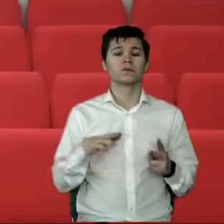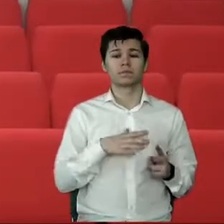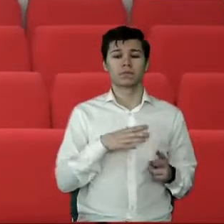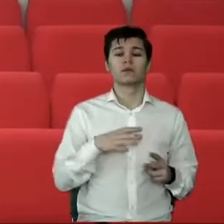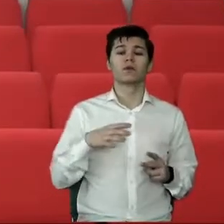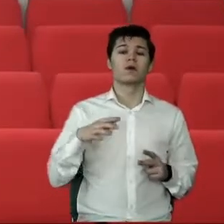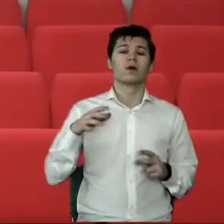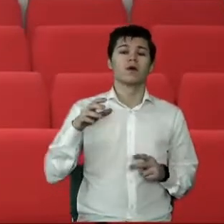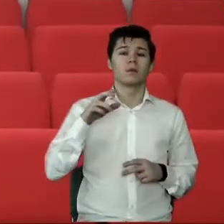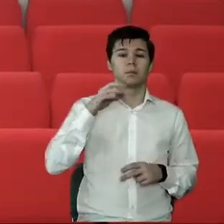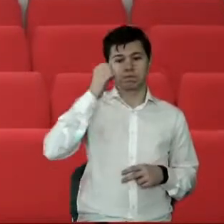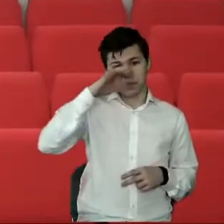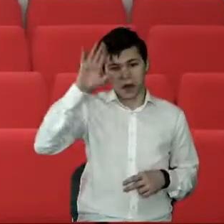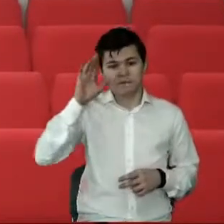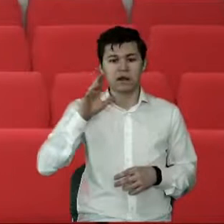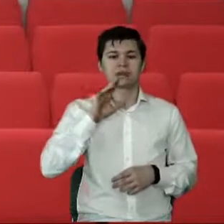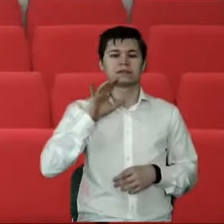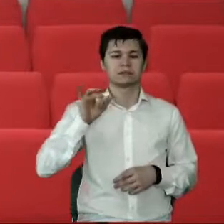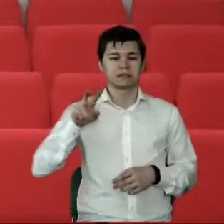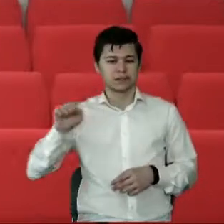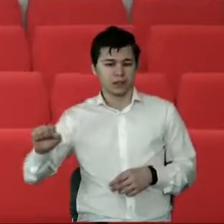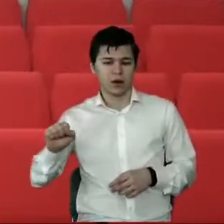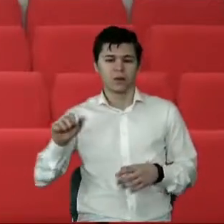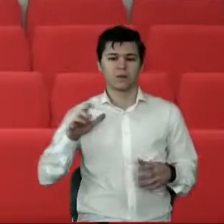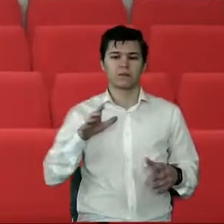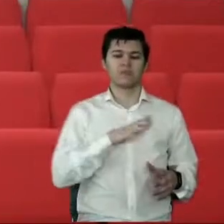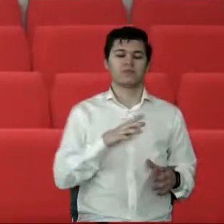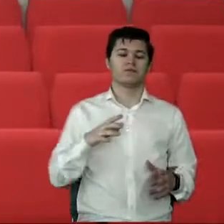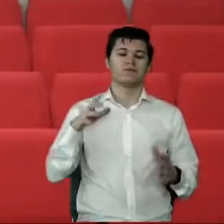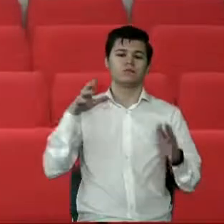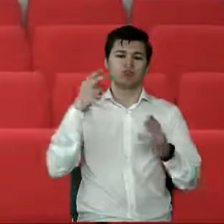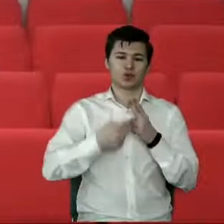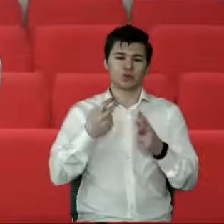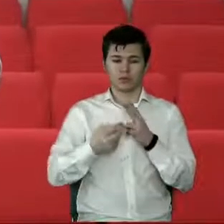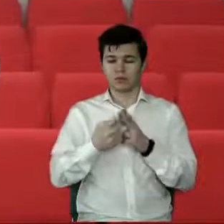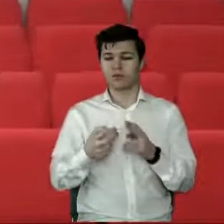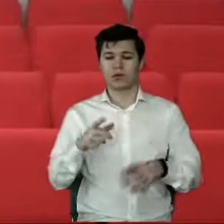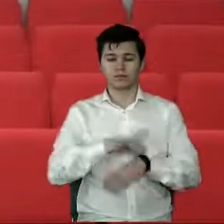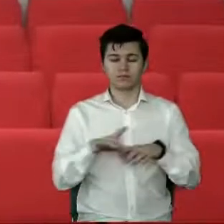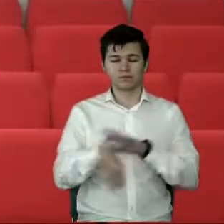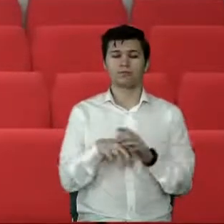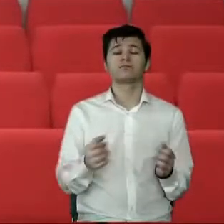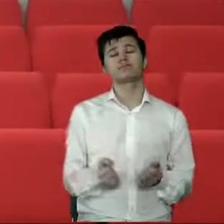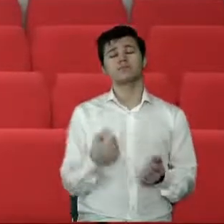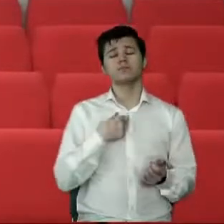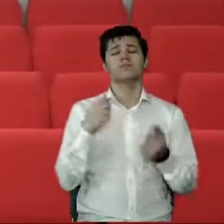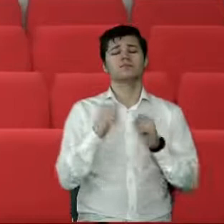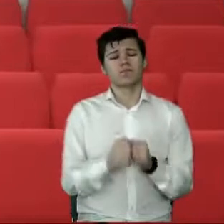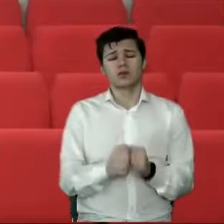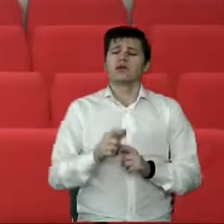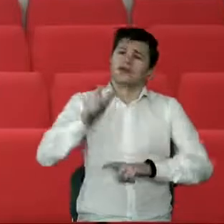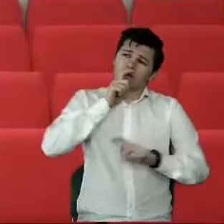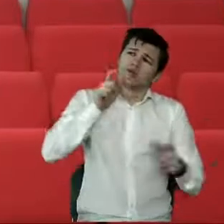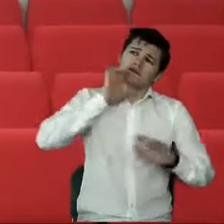книга Деяния, 16 глава, 25-26 стих. «Около полуночи Павел и Сила, молясь, воспевали Бога. Узники